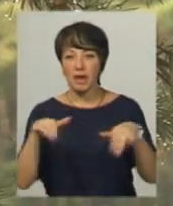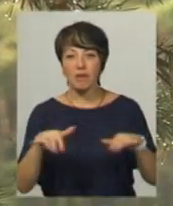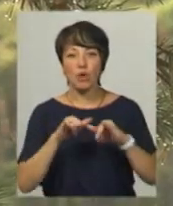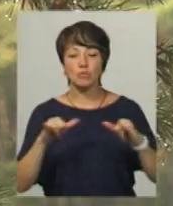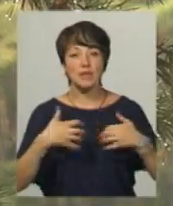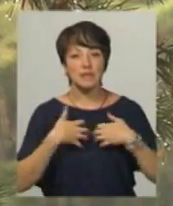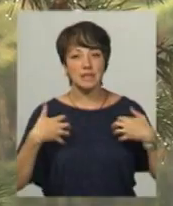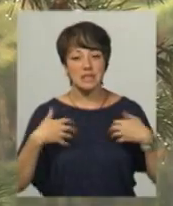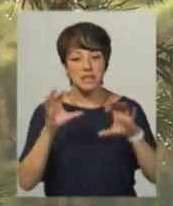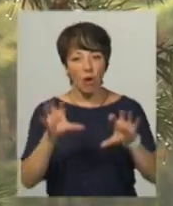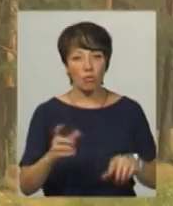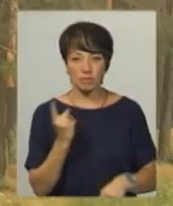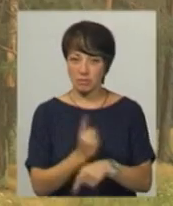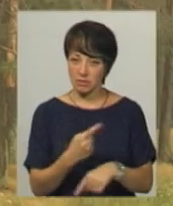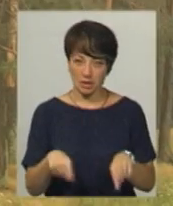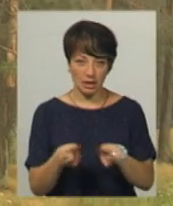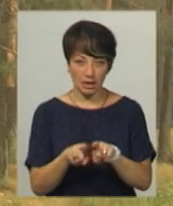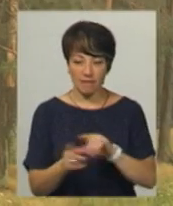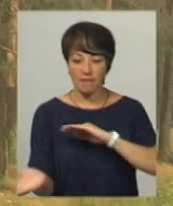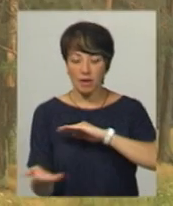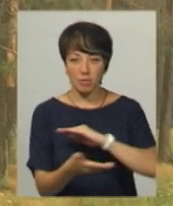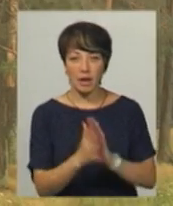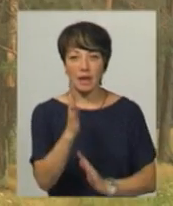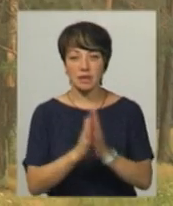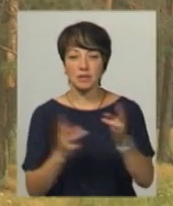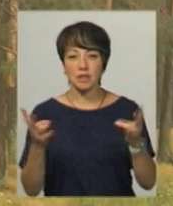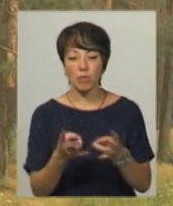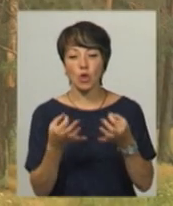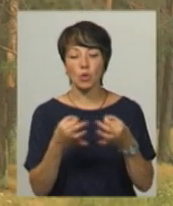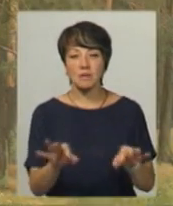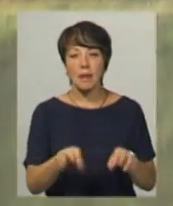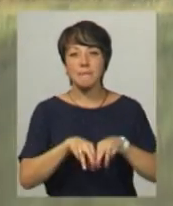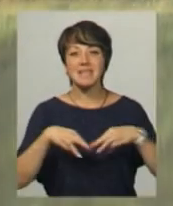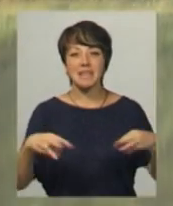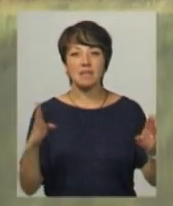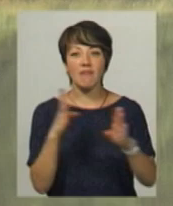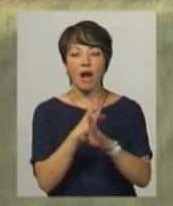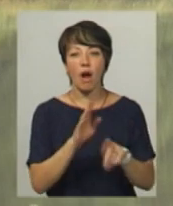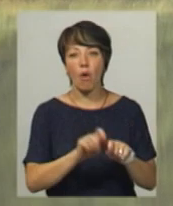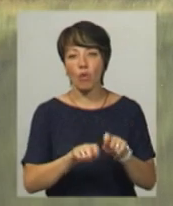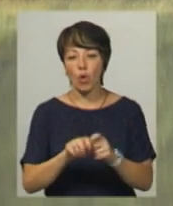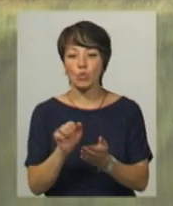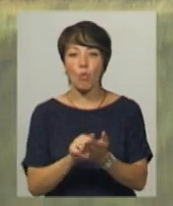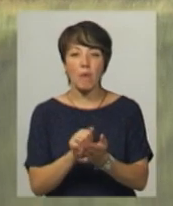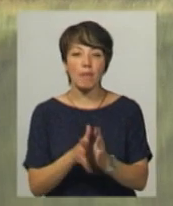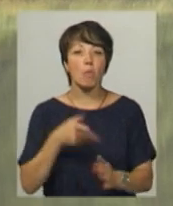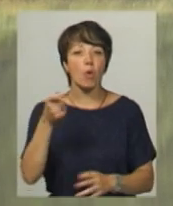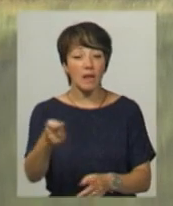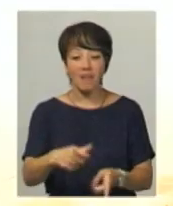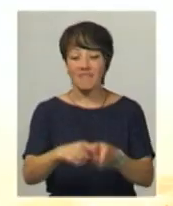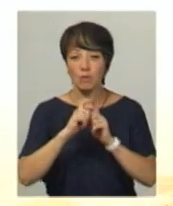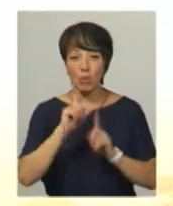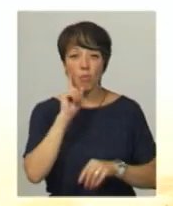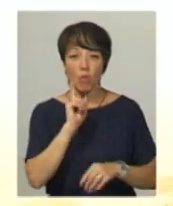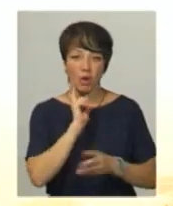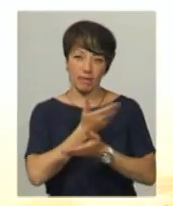закон про тваринний світ, і на такі дії, як вирубка лісу, потрібні дозволи Міністерства екології. Документи туди подали, та відповіді поки не отримали, каже